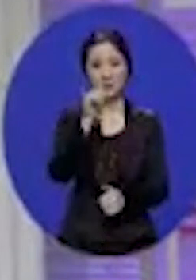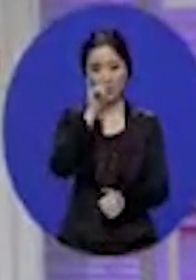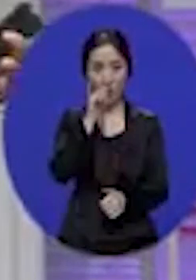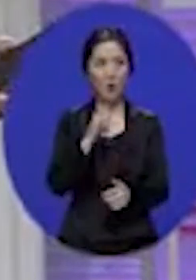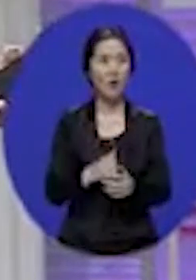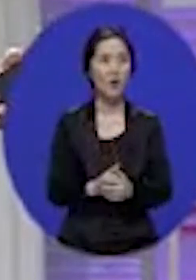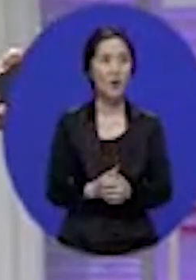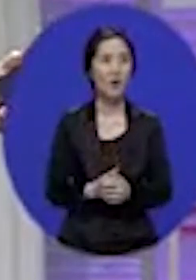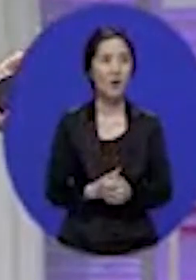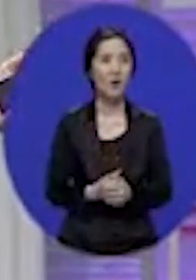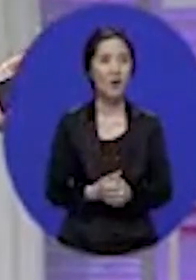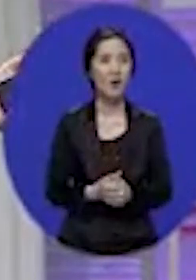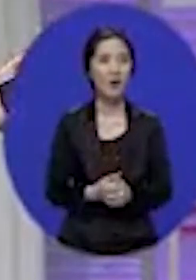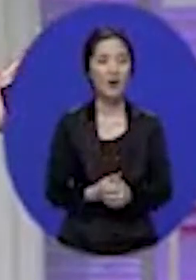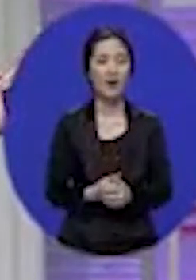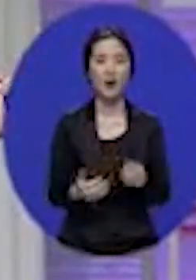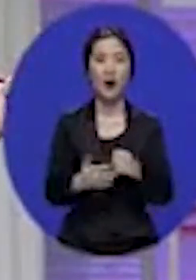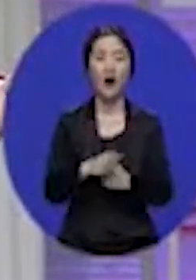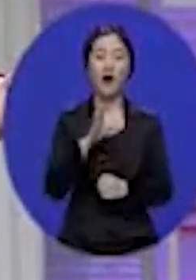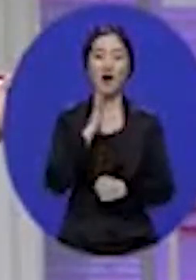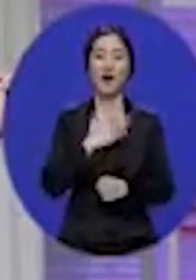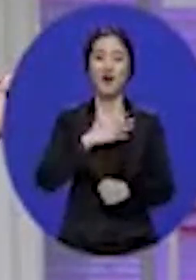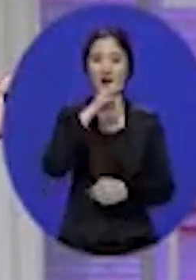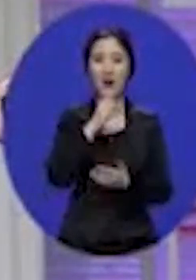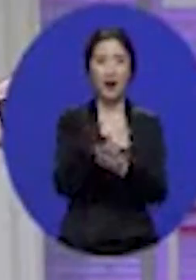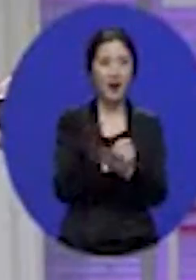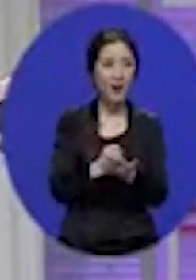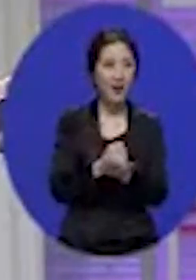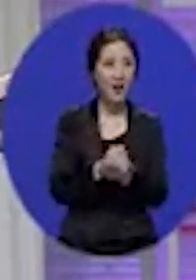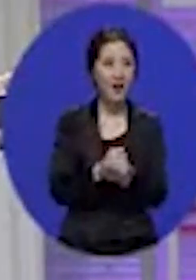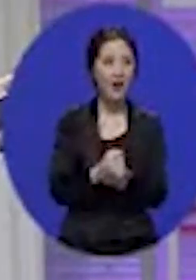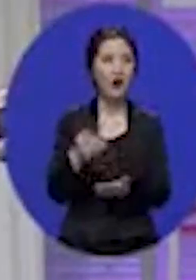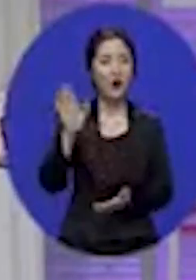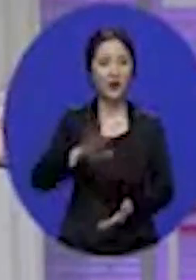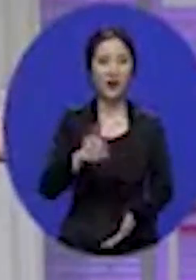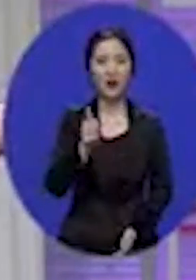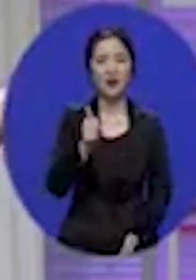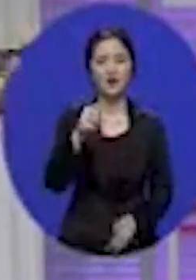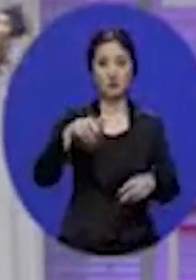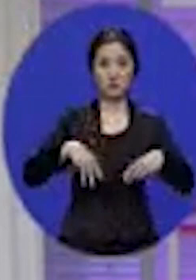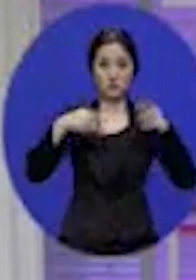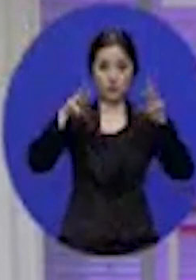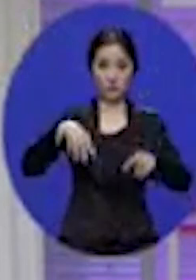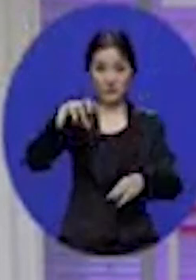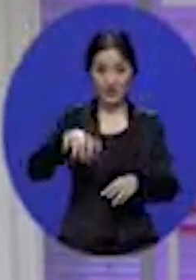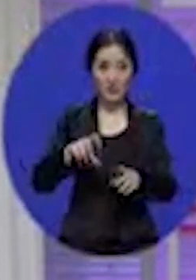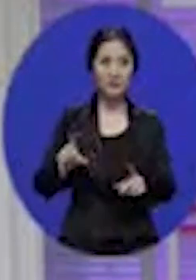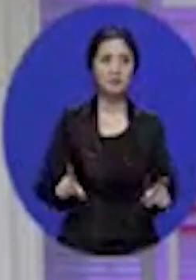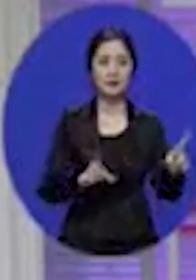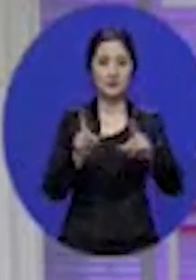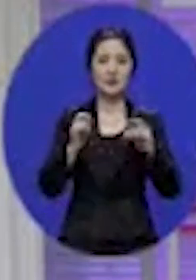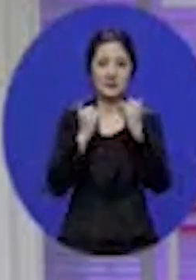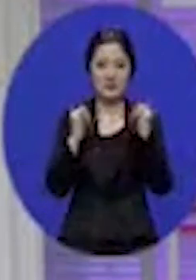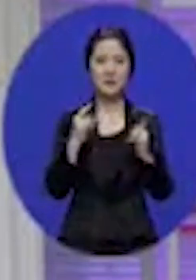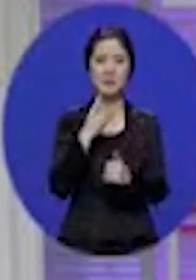와 이런 행운이. 그런데 춘천에 거주하는 사람만 뽑기로 했습니다.